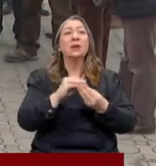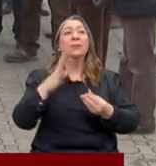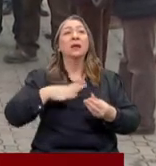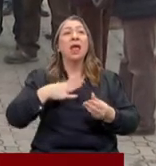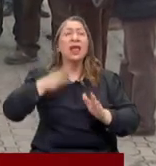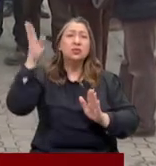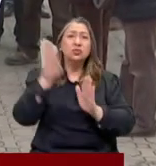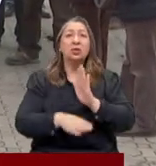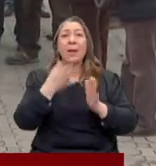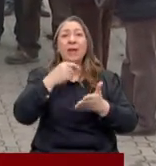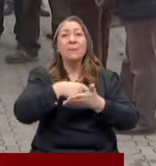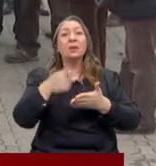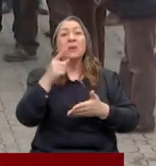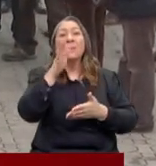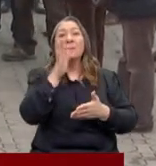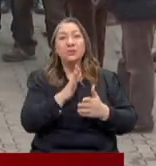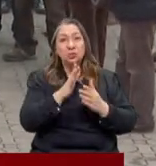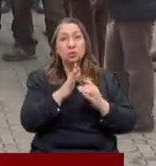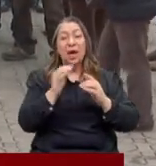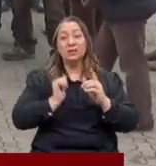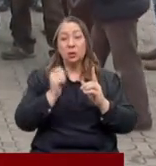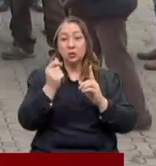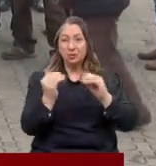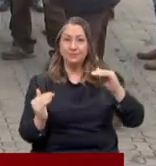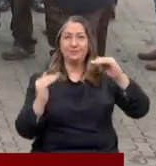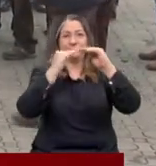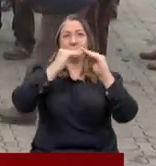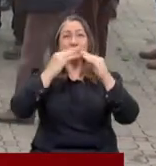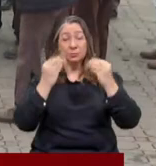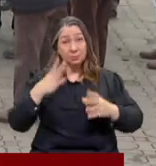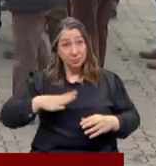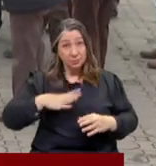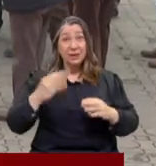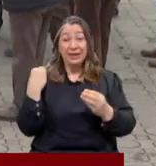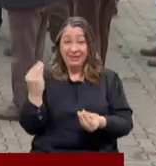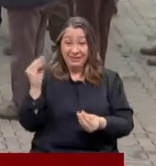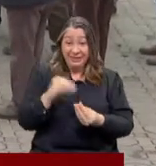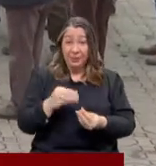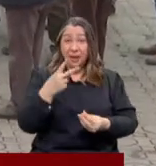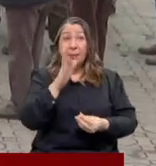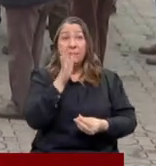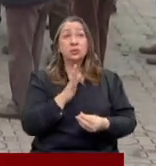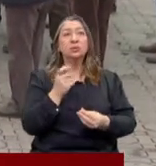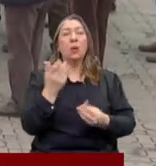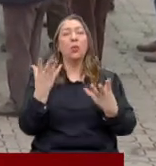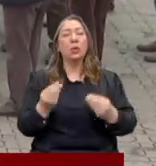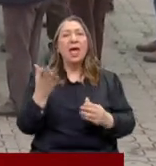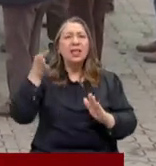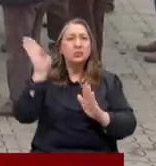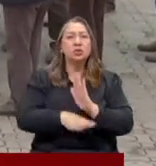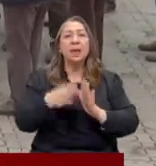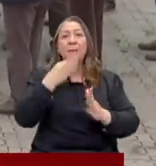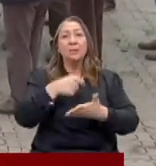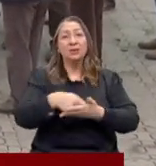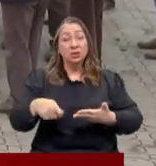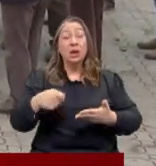en düşük emekli aylığı olan 1500 liranın asgari ücrete ulaştırılmasıydı. Yeni zamla 2500 lira oldu en düşük emekli